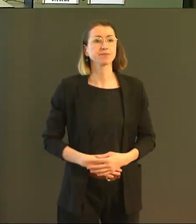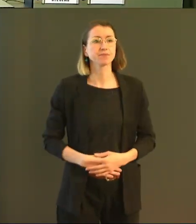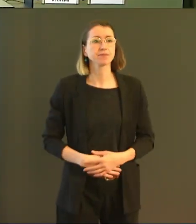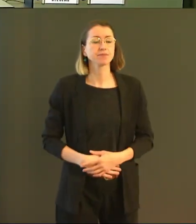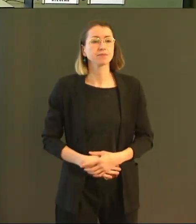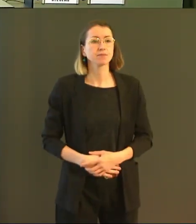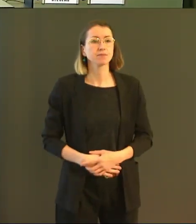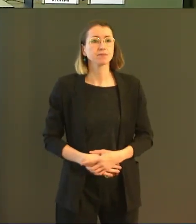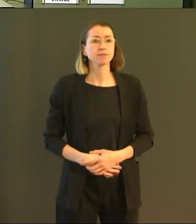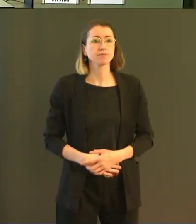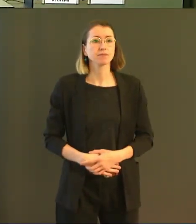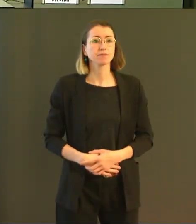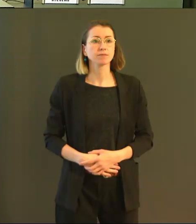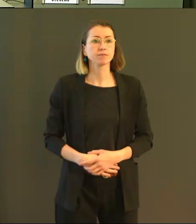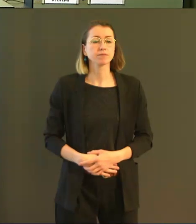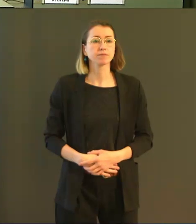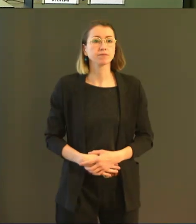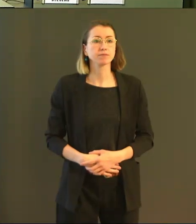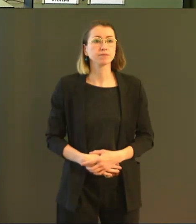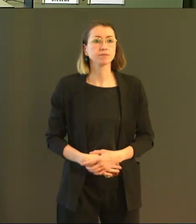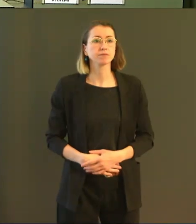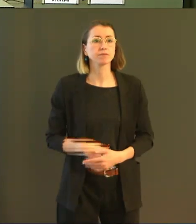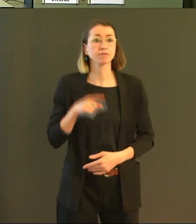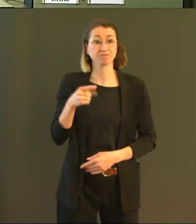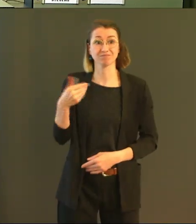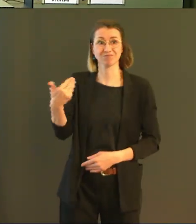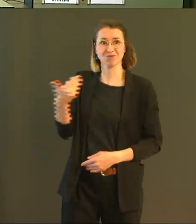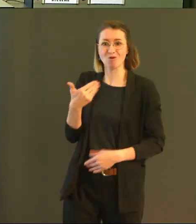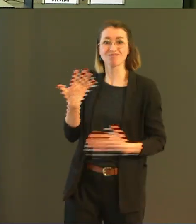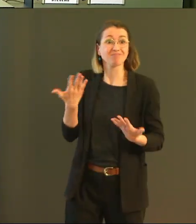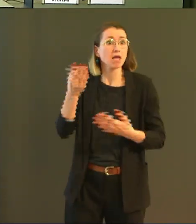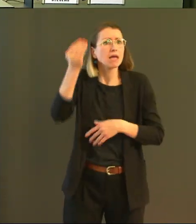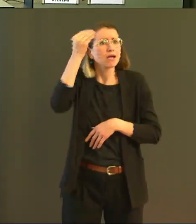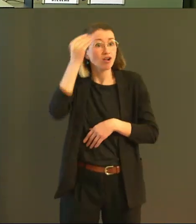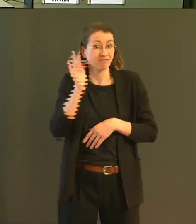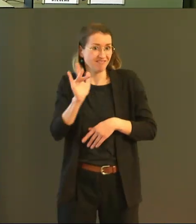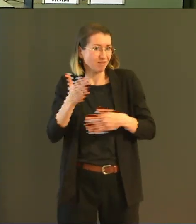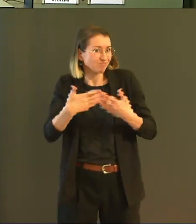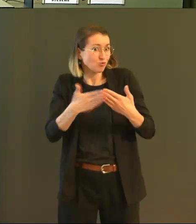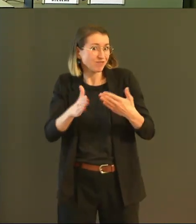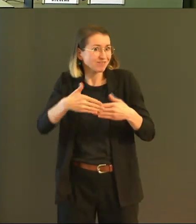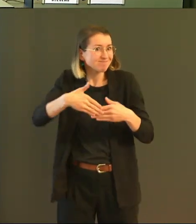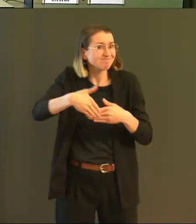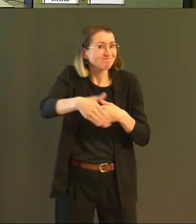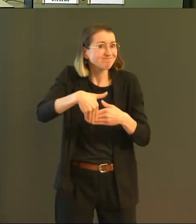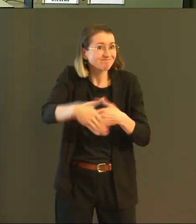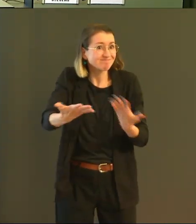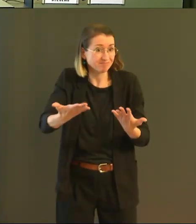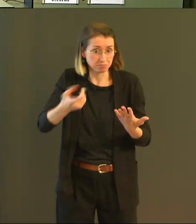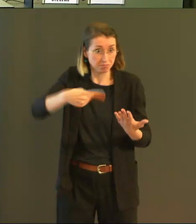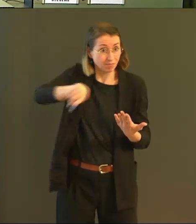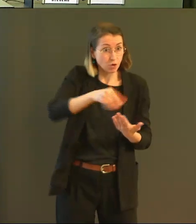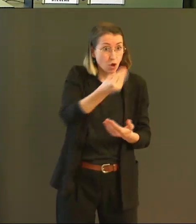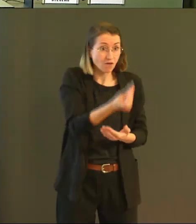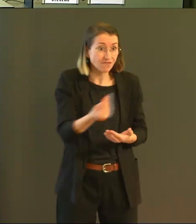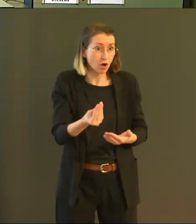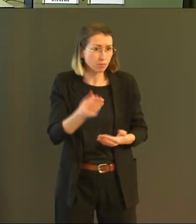on parle de rouvrir les écoles mais que sait-on du rôle spécifique des enfants dont la propagation du